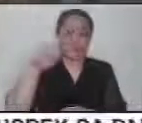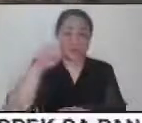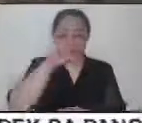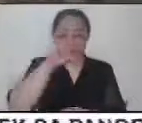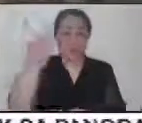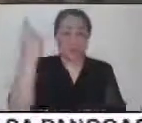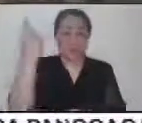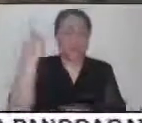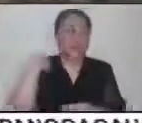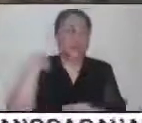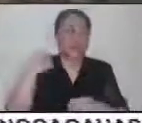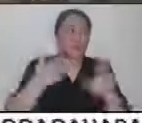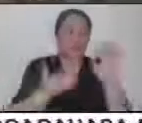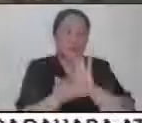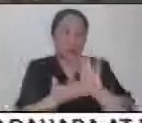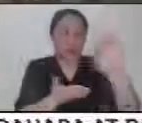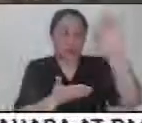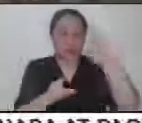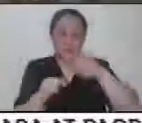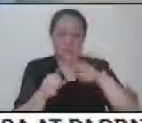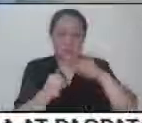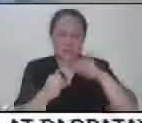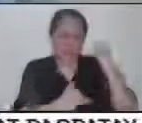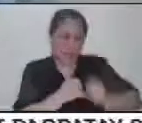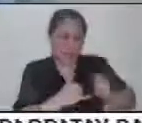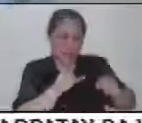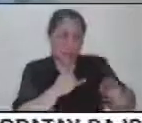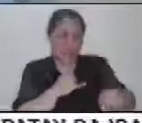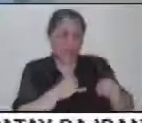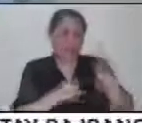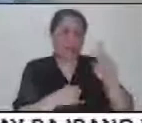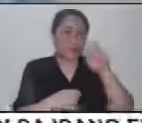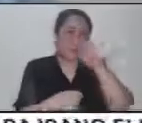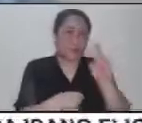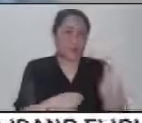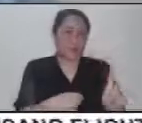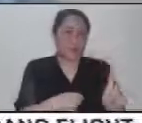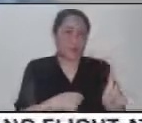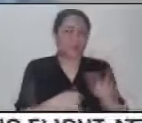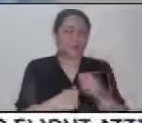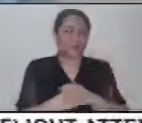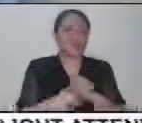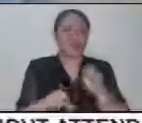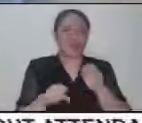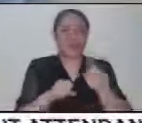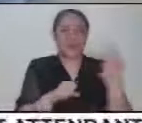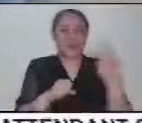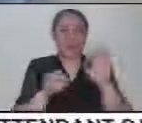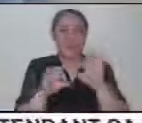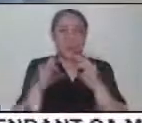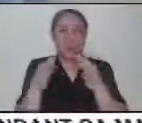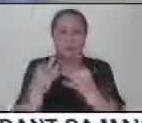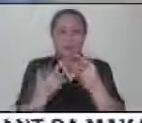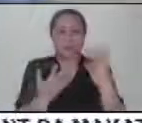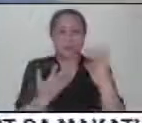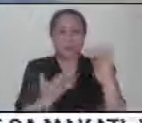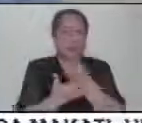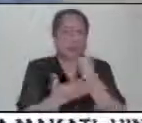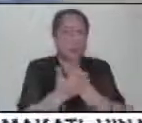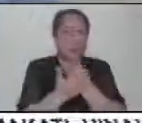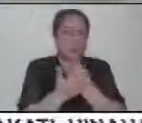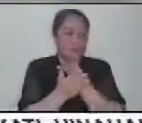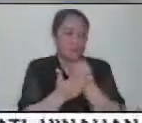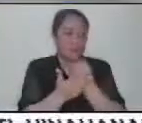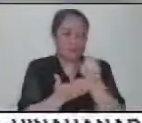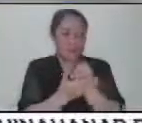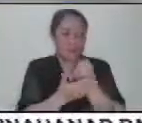mga iniinda siyang sakit na breast cancer at diabetes. Inaabot na 500 piso kada araw ang kanyang ginagastos para